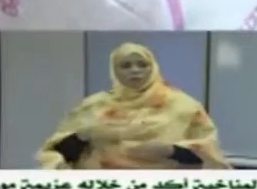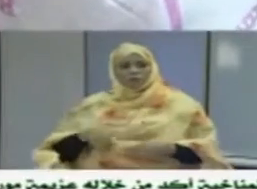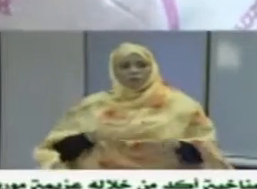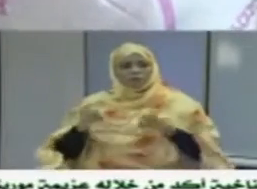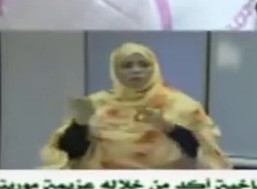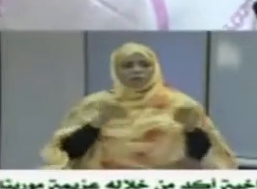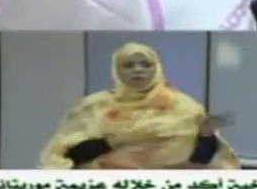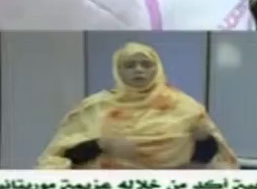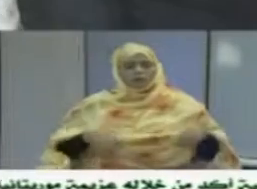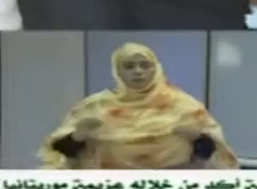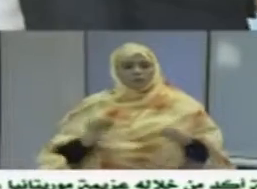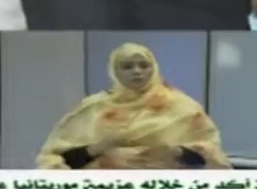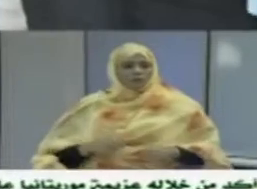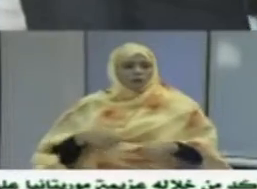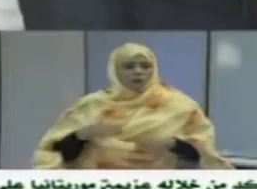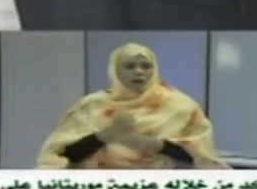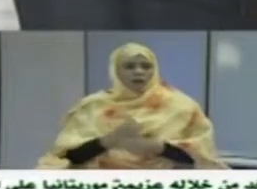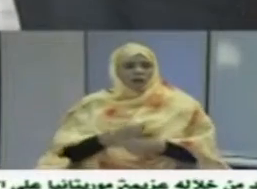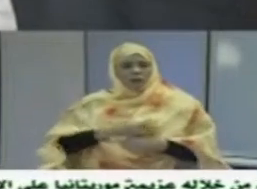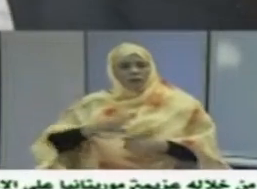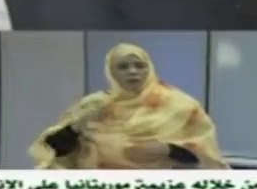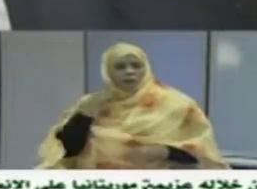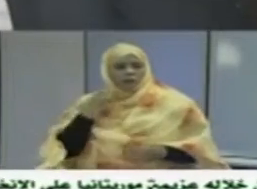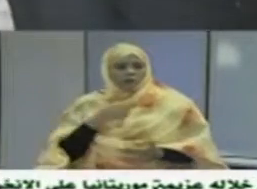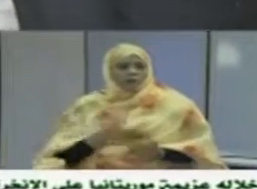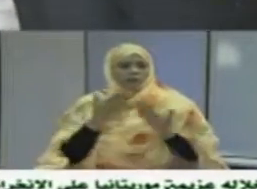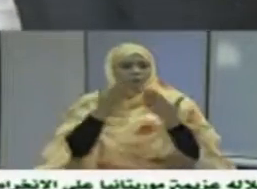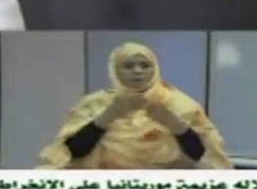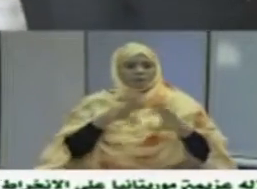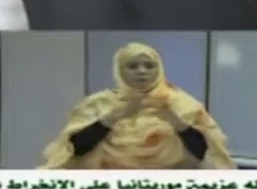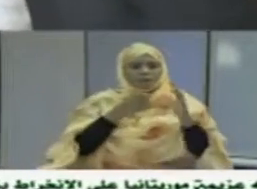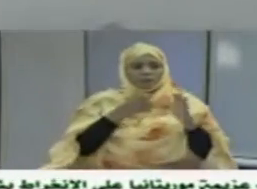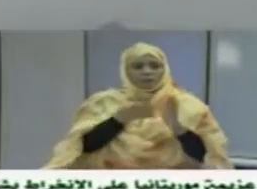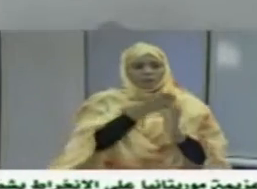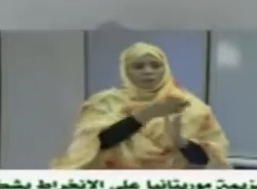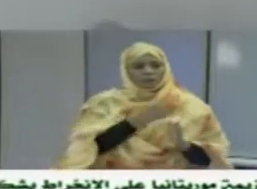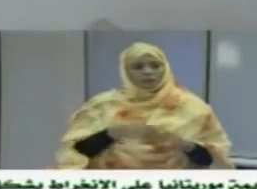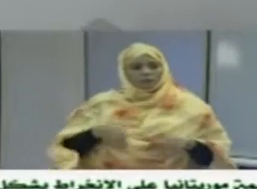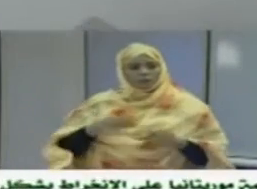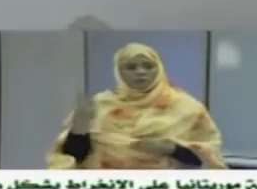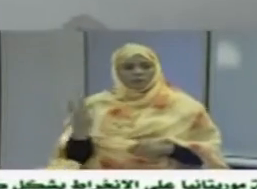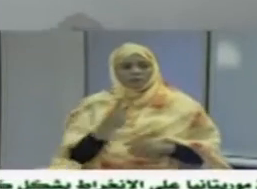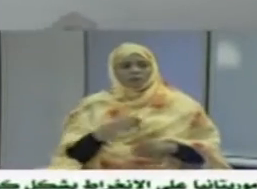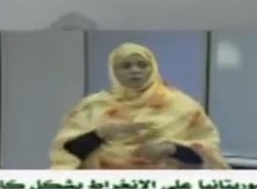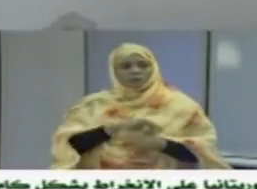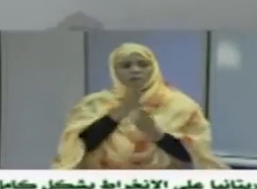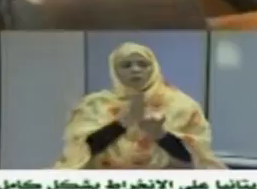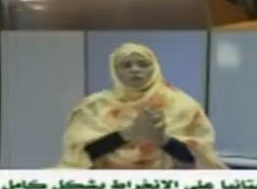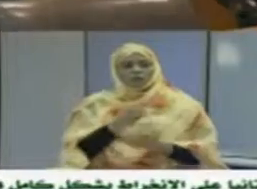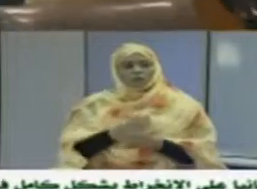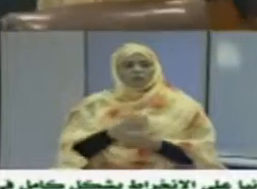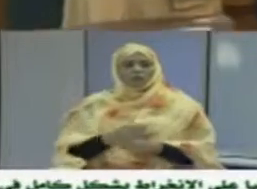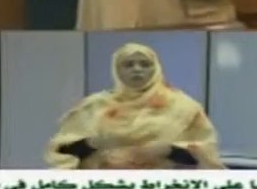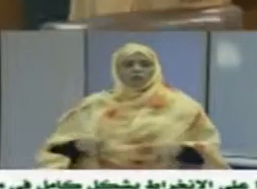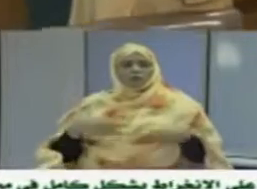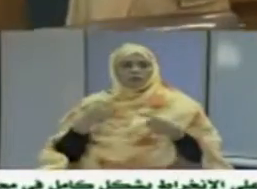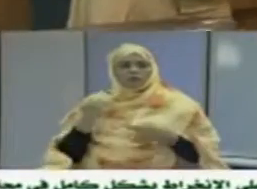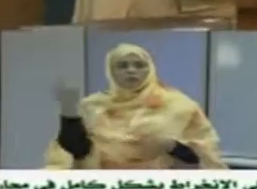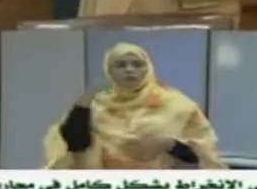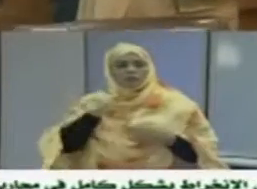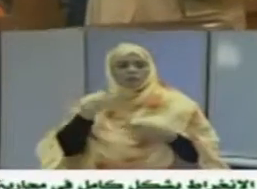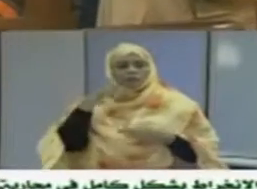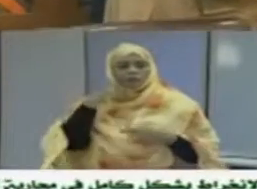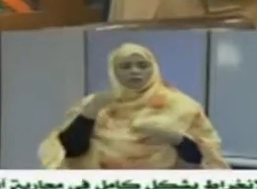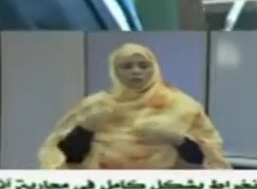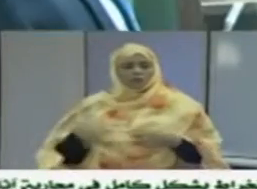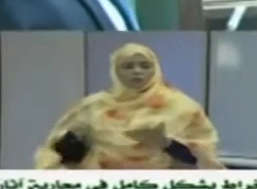والمستشارين والإدارات الإدارية والمالية ومختلف مكاتب إدارتي حقوق الإنسان والعمل الإنساني. ومكنت